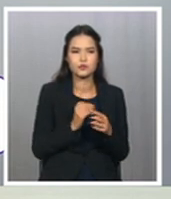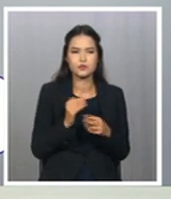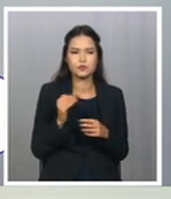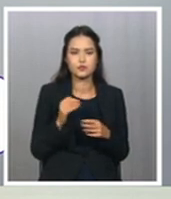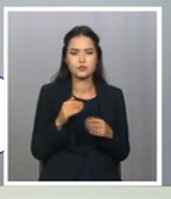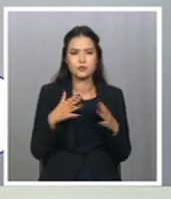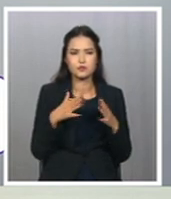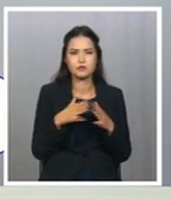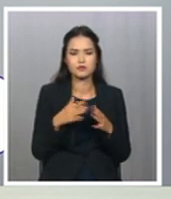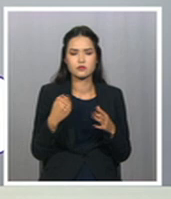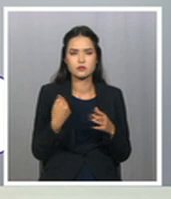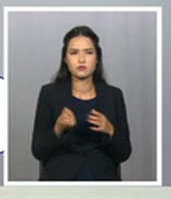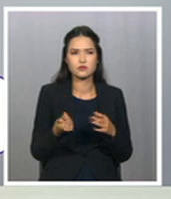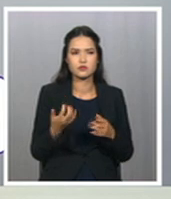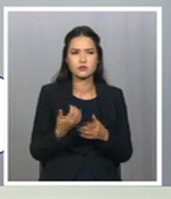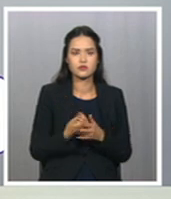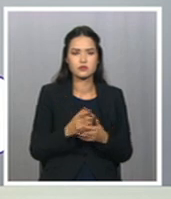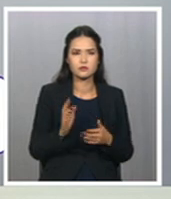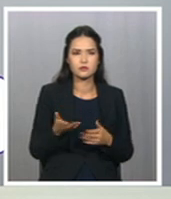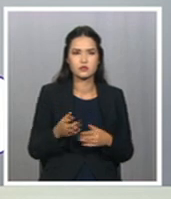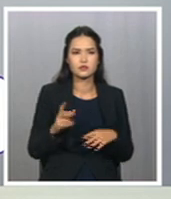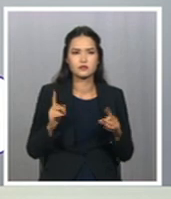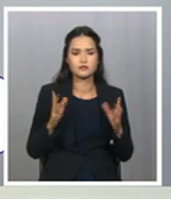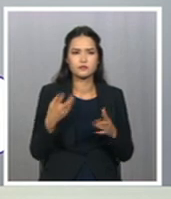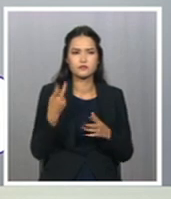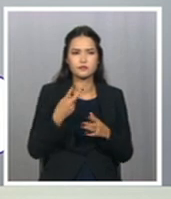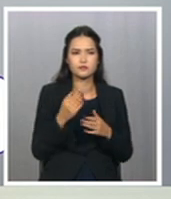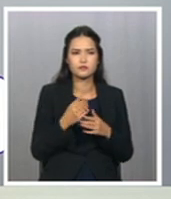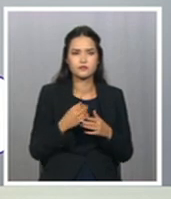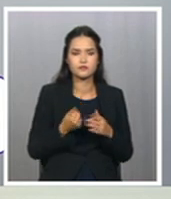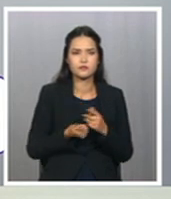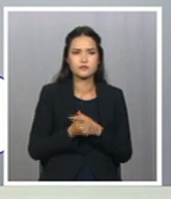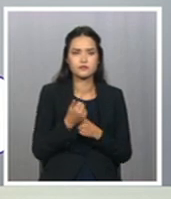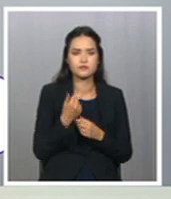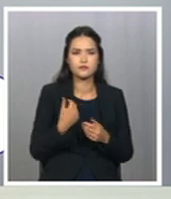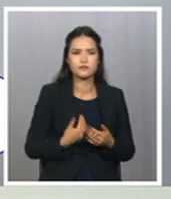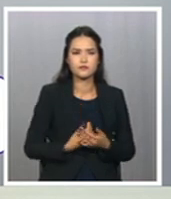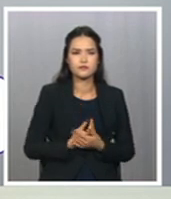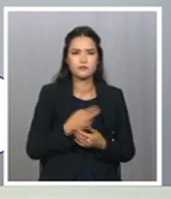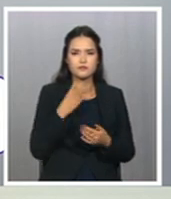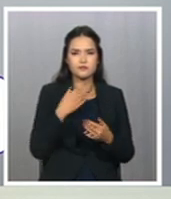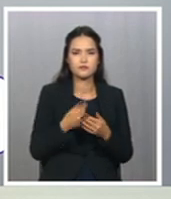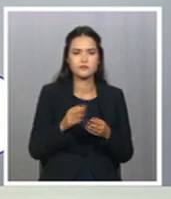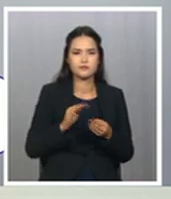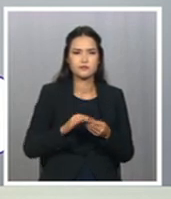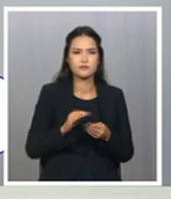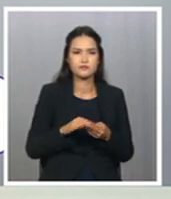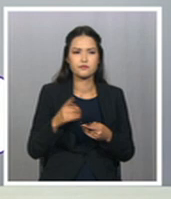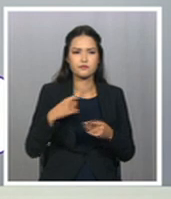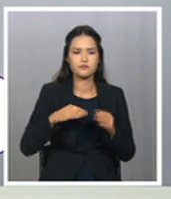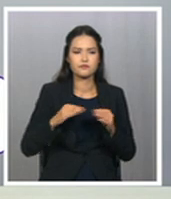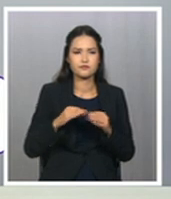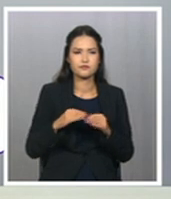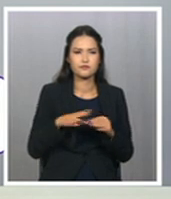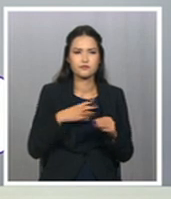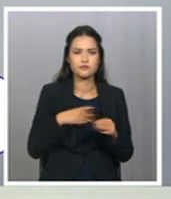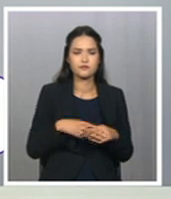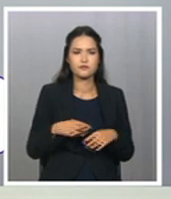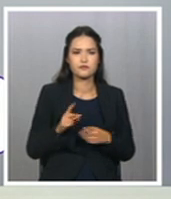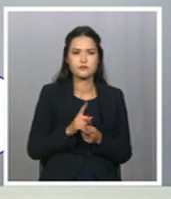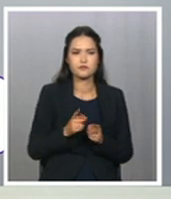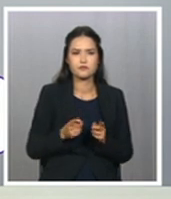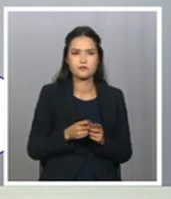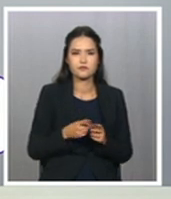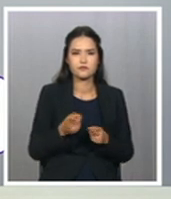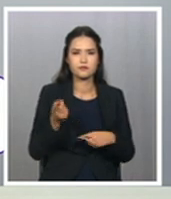деп алсақ та болады. Енді келесі жағдайда бұл қайтадан бастапқы күйіне келіп отыр. Сәйкесінше келесі төртінші